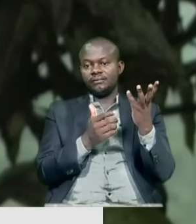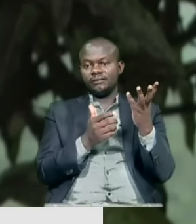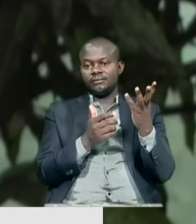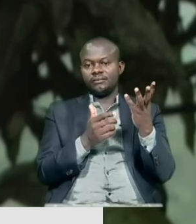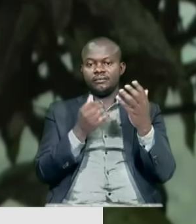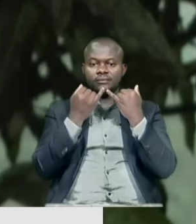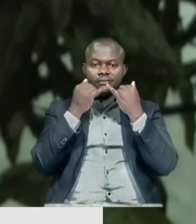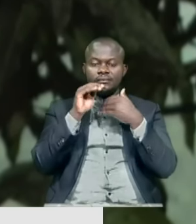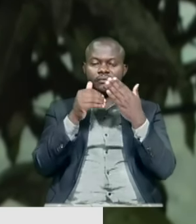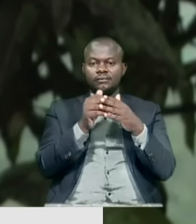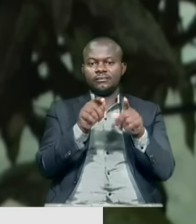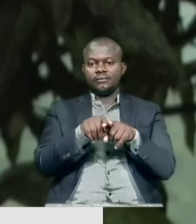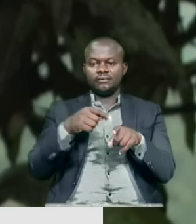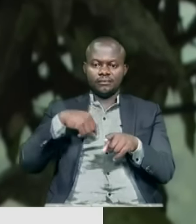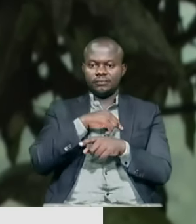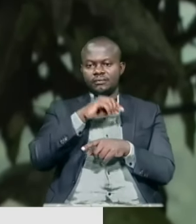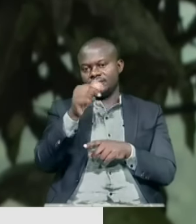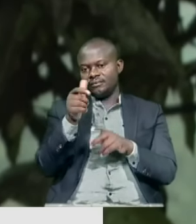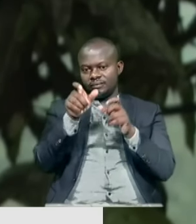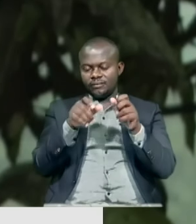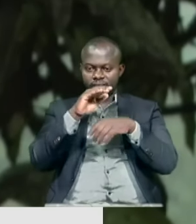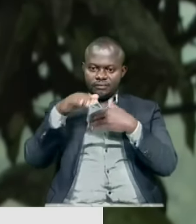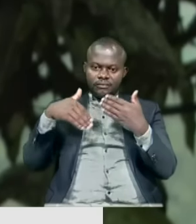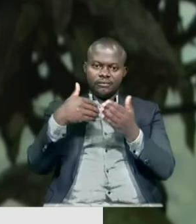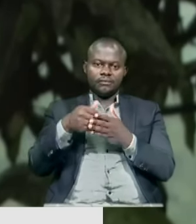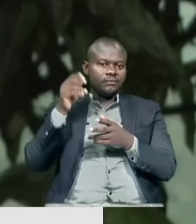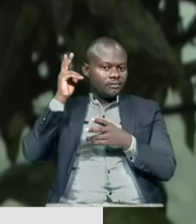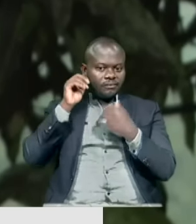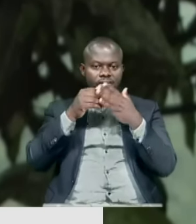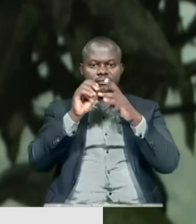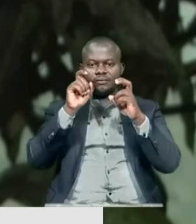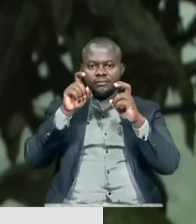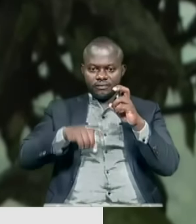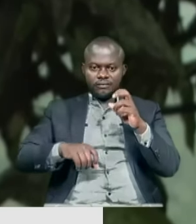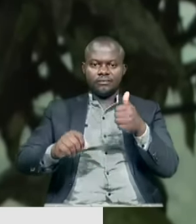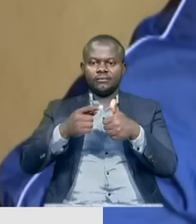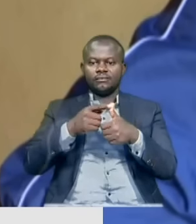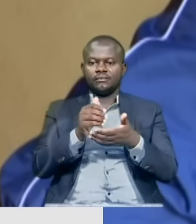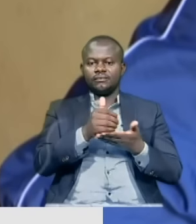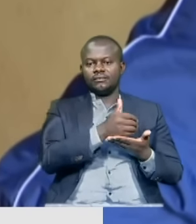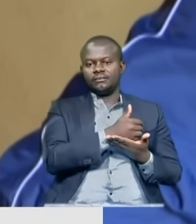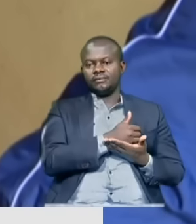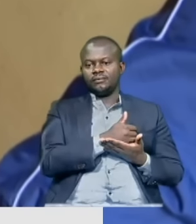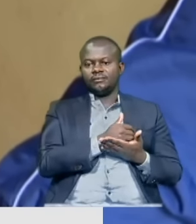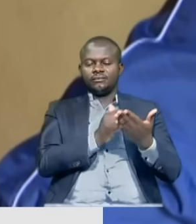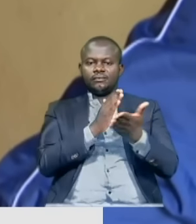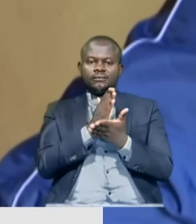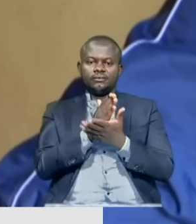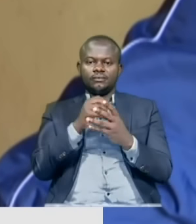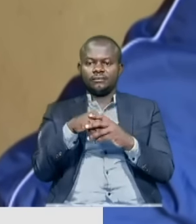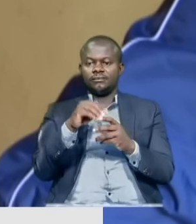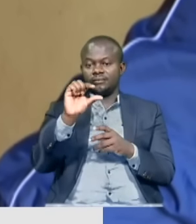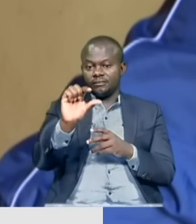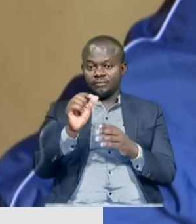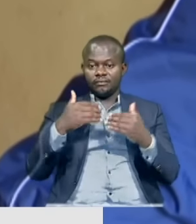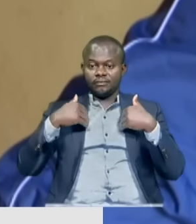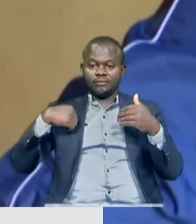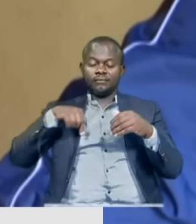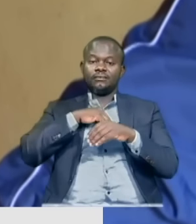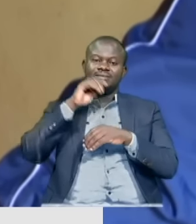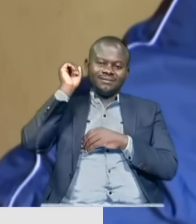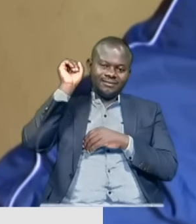nabwira abagenzi banjye cyangwa se undi muntu wese ni ukumva ko tugomba kubanza kwizigama Mbese muri make ubuzima bwanjye bwari